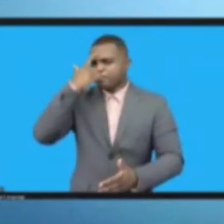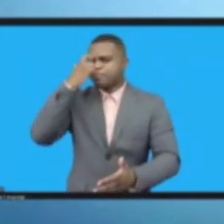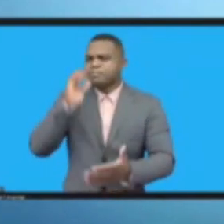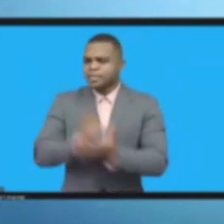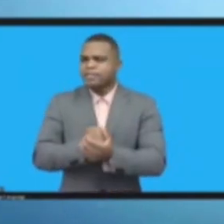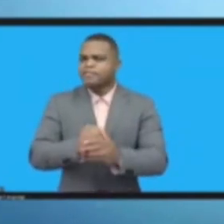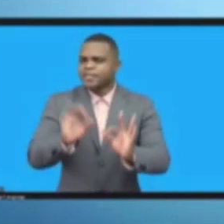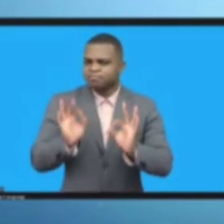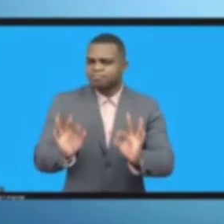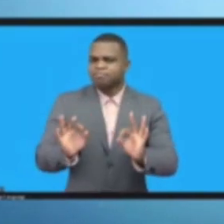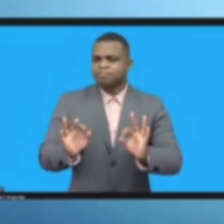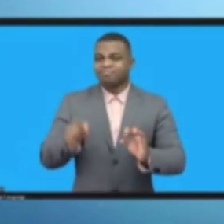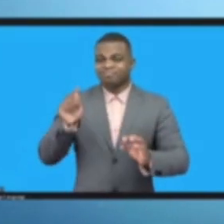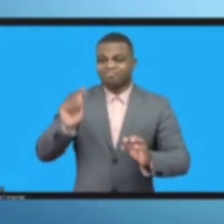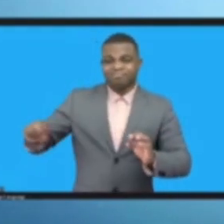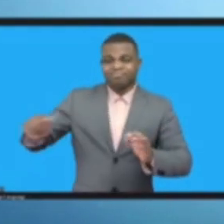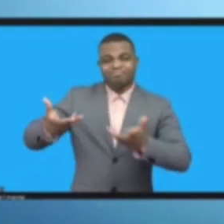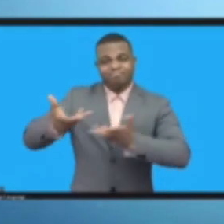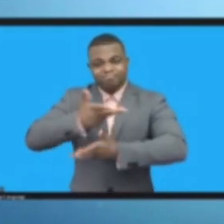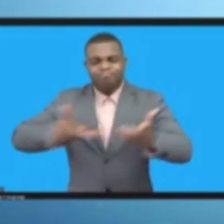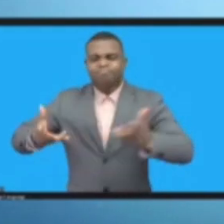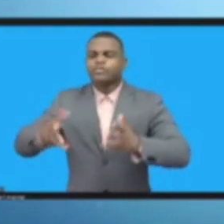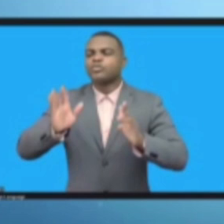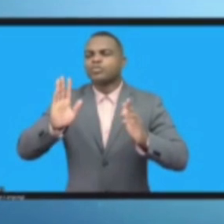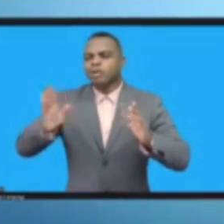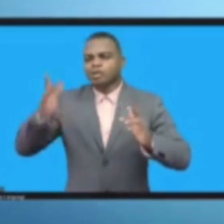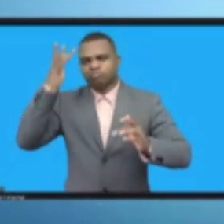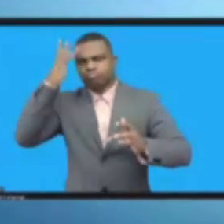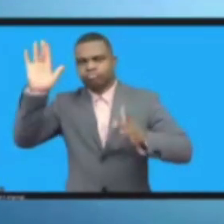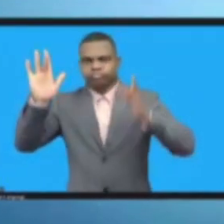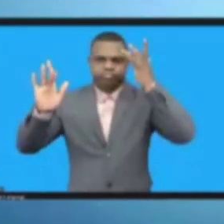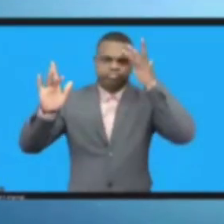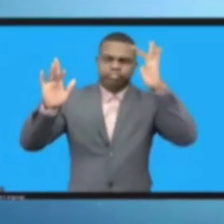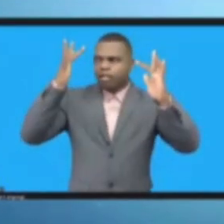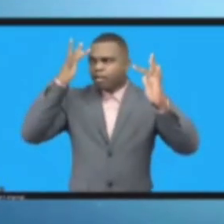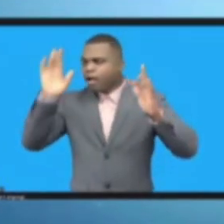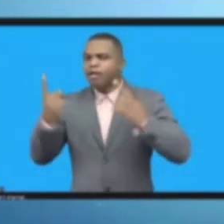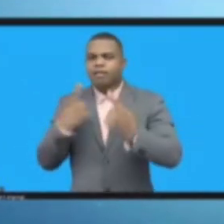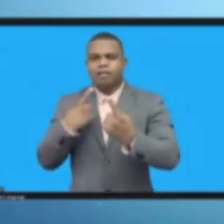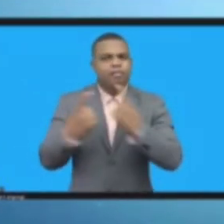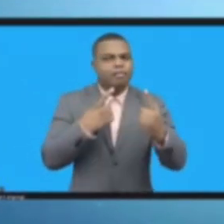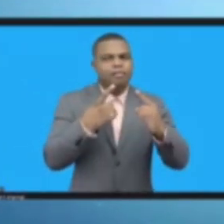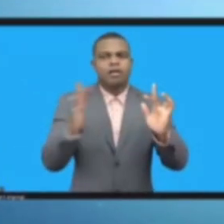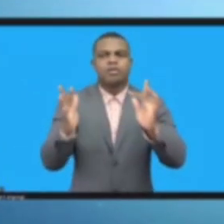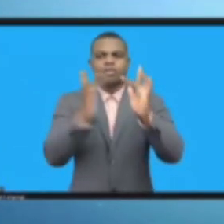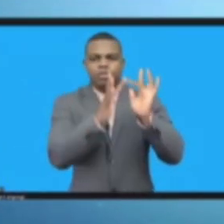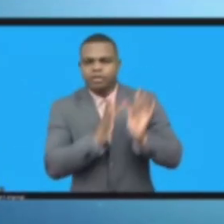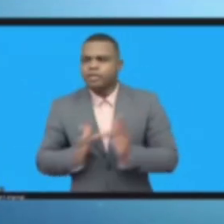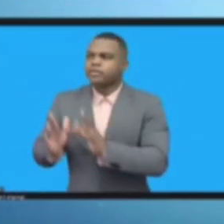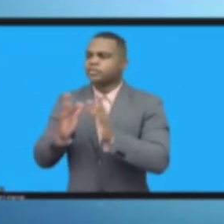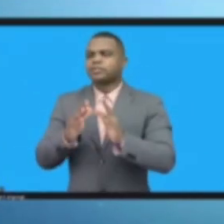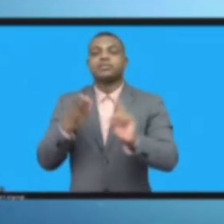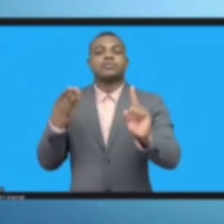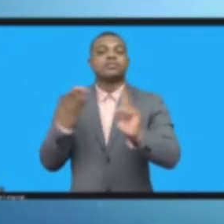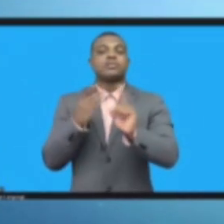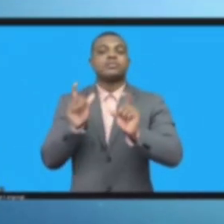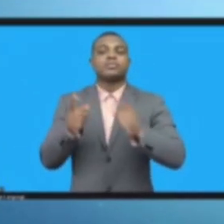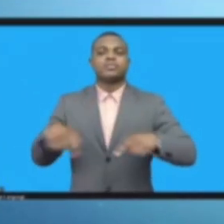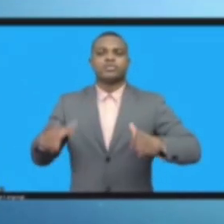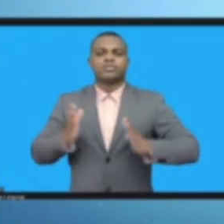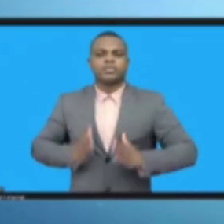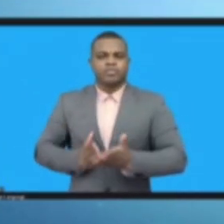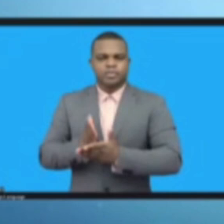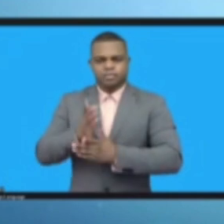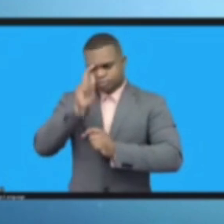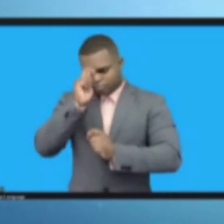нам нужно будет рассмотреть вопросы защиты прав человека, избежать фрагментации интернета,